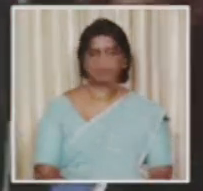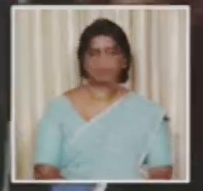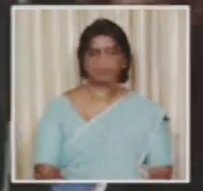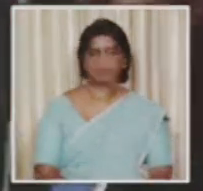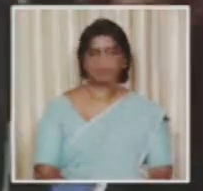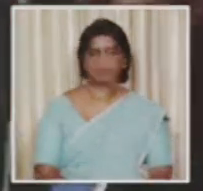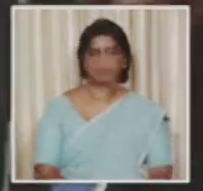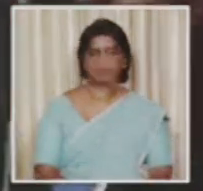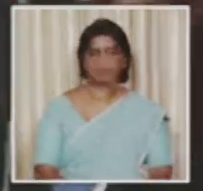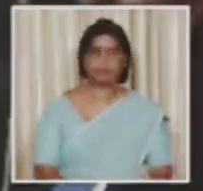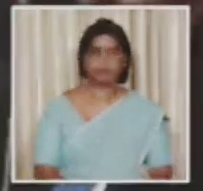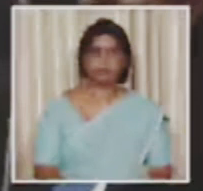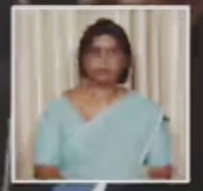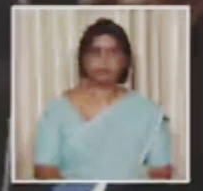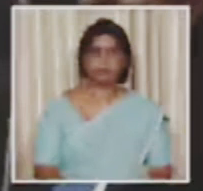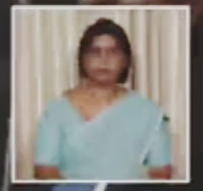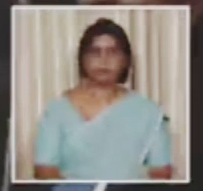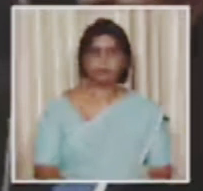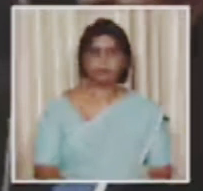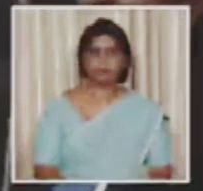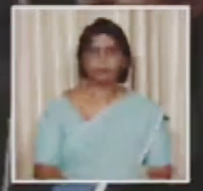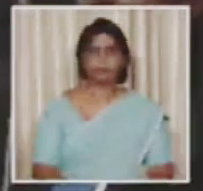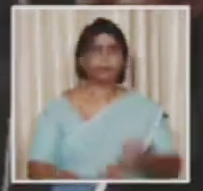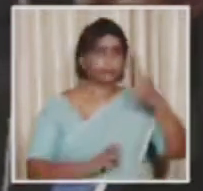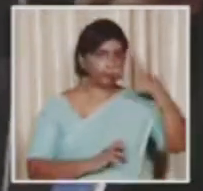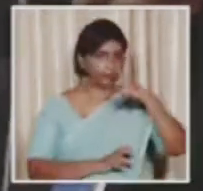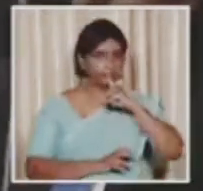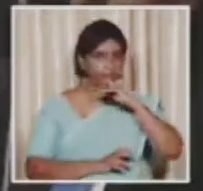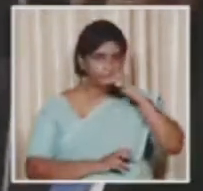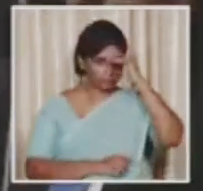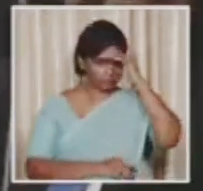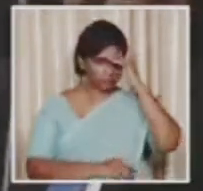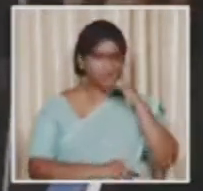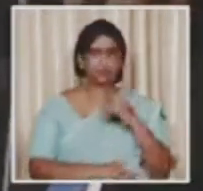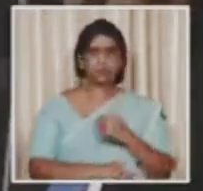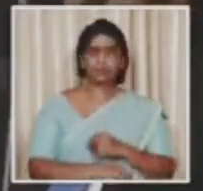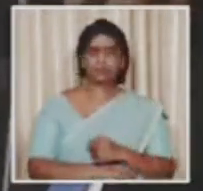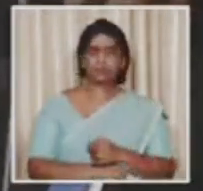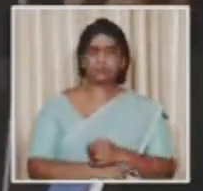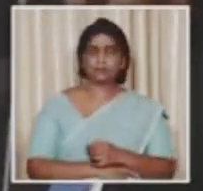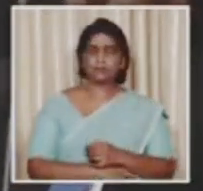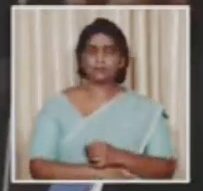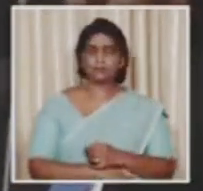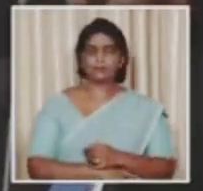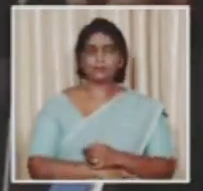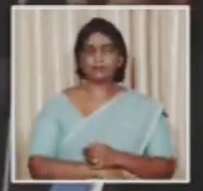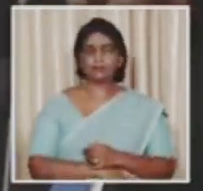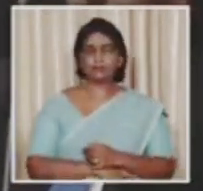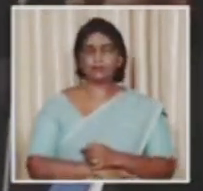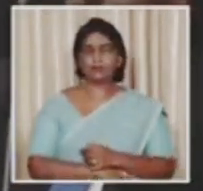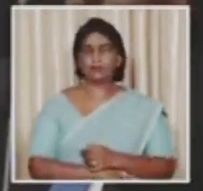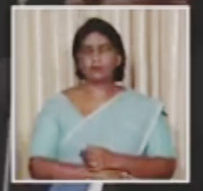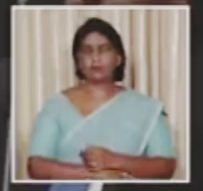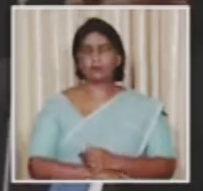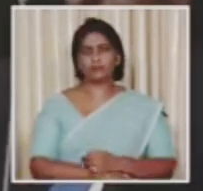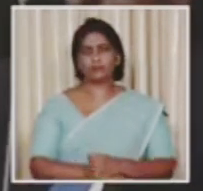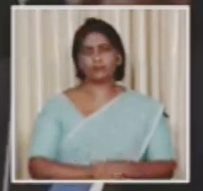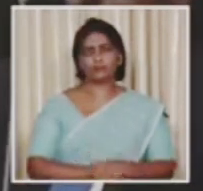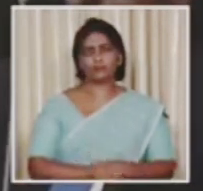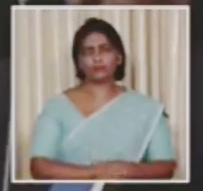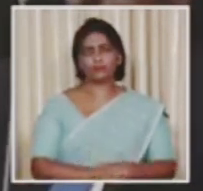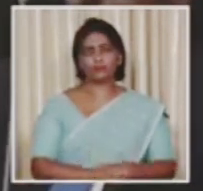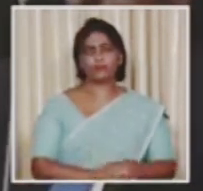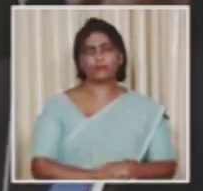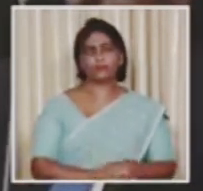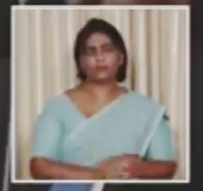ගෞරව ප්‍රතිසභානායකරලි නිංග තීර්මන මූලාසනයට ගරු කළ යුතු වෙනවා ඕනේ ඕනේ ප්‍රශ්න අහන්න පුළුවන් කමක් නැහැ හරි බොහොම ස්තුතියි බොහොම